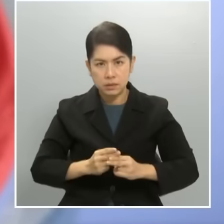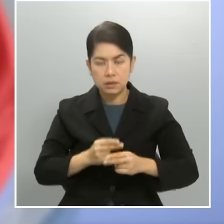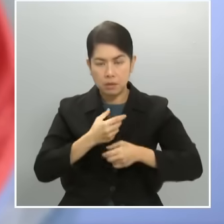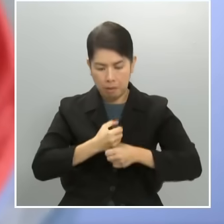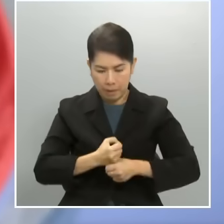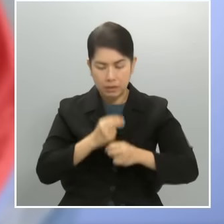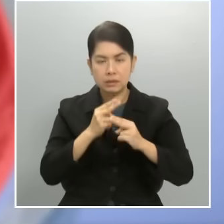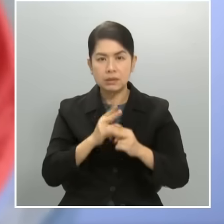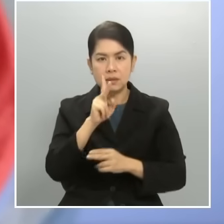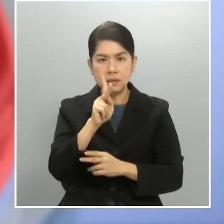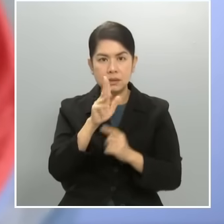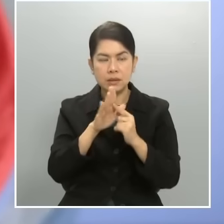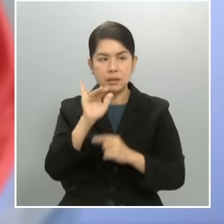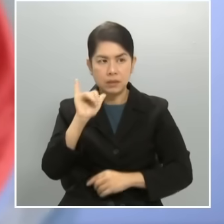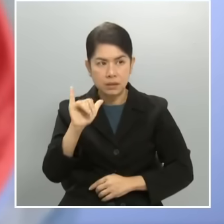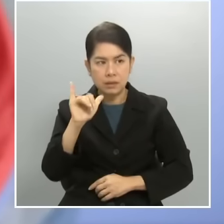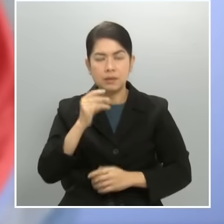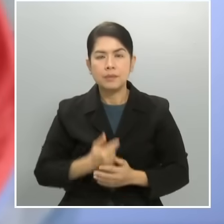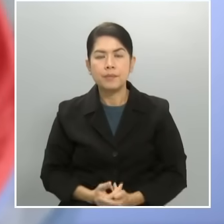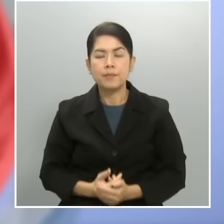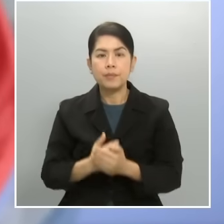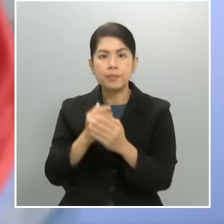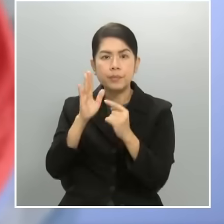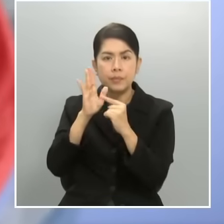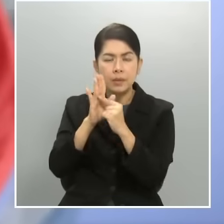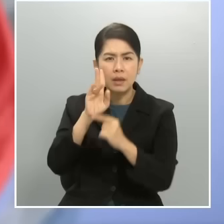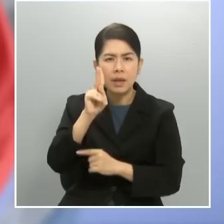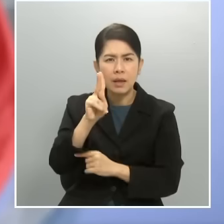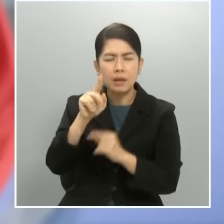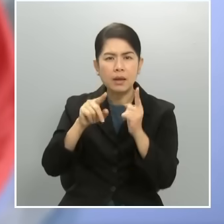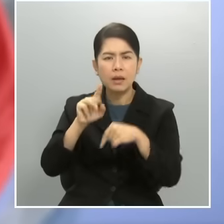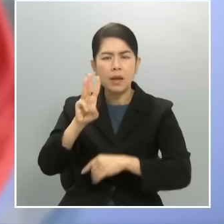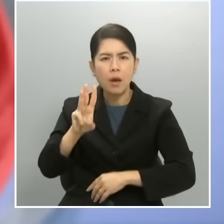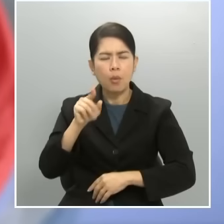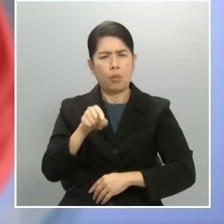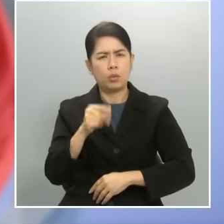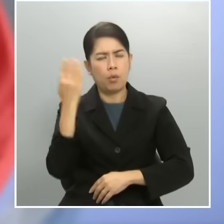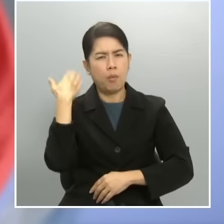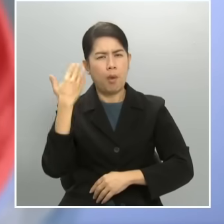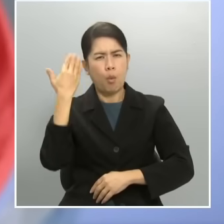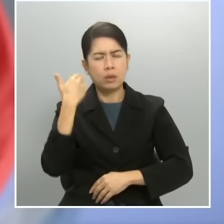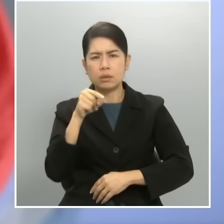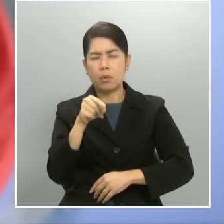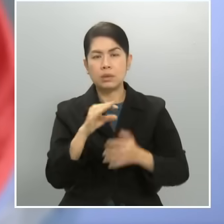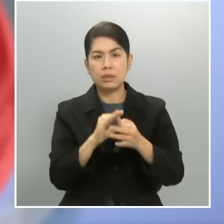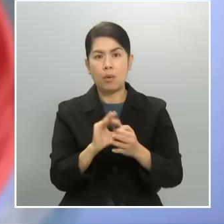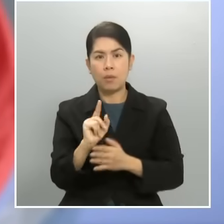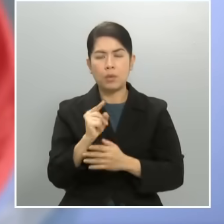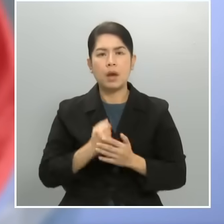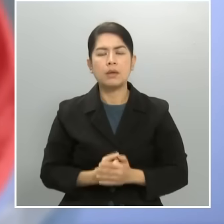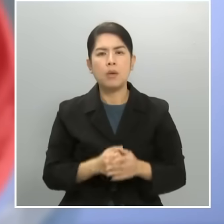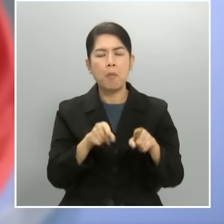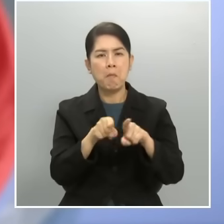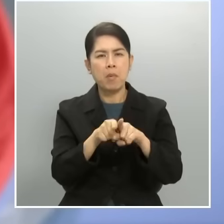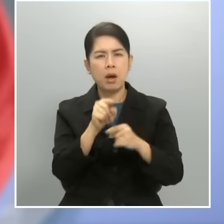ทางคนที่เคารพนับถือหรือผู้สร้างเขาบอกว่าครูไกรแก้วเนี่ยประวัติความเป็นมาก็คือเป็นเอ่อเทพอสูร